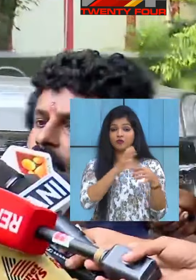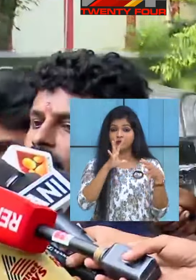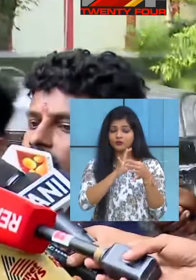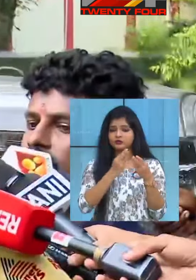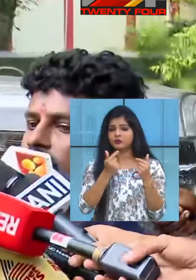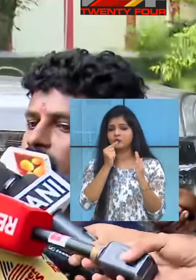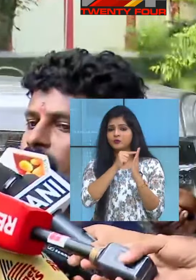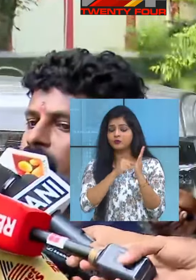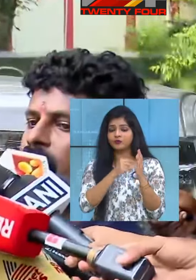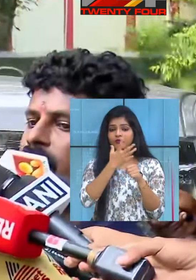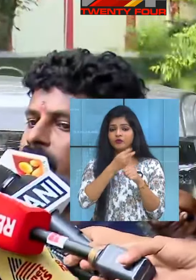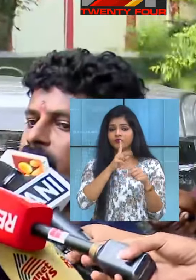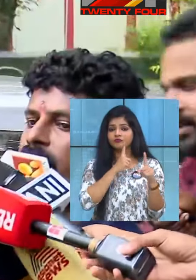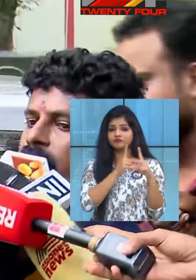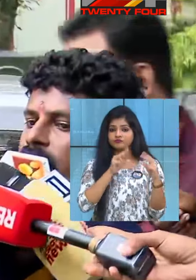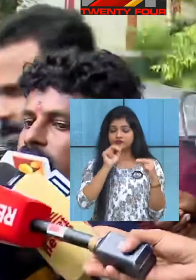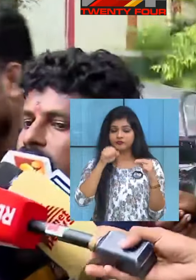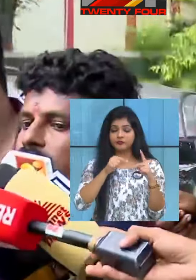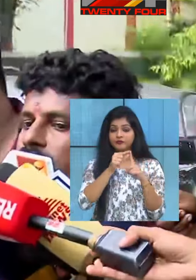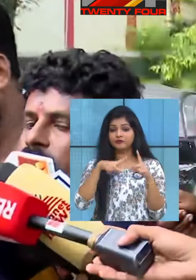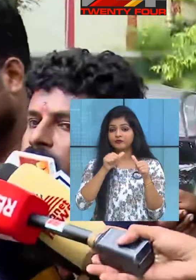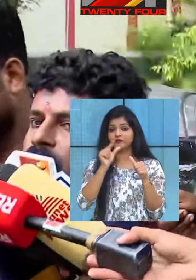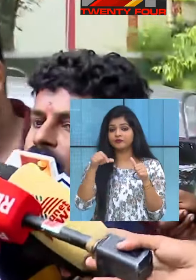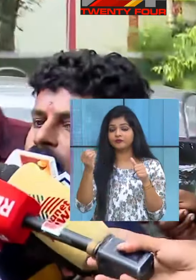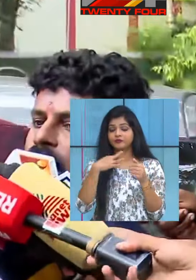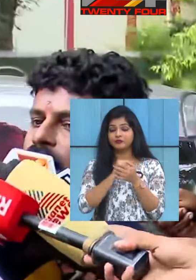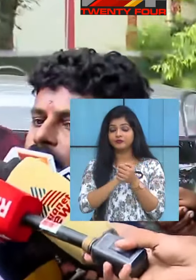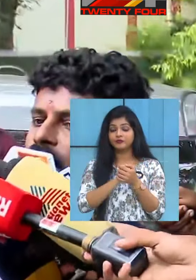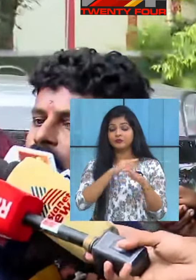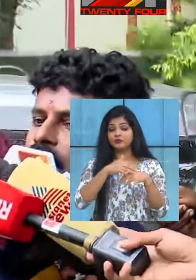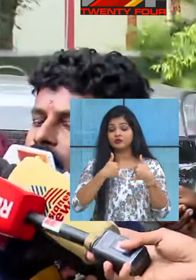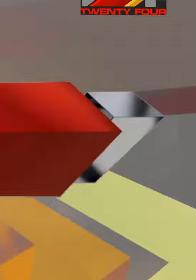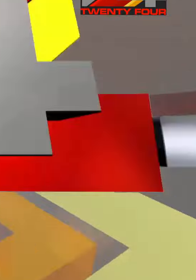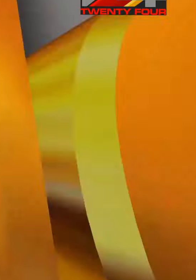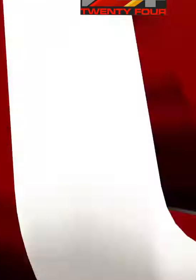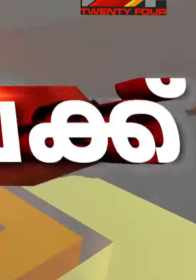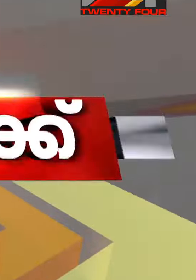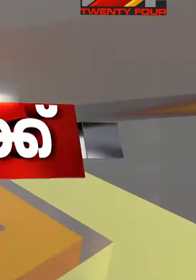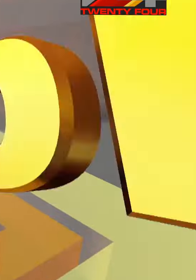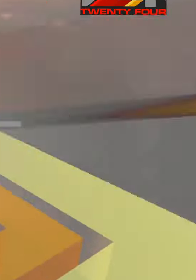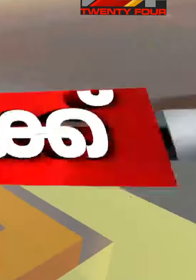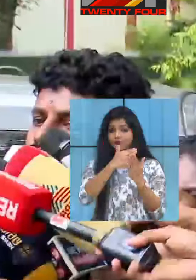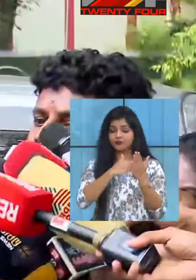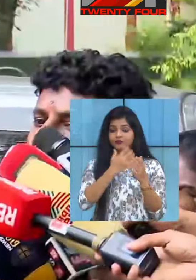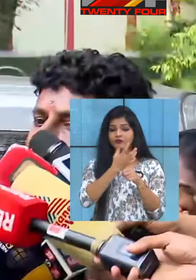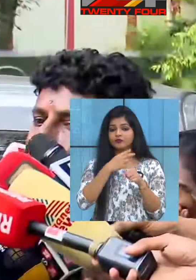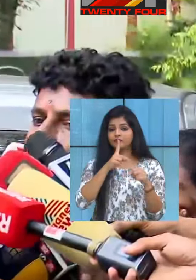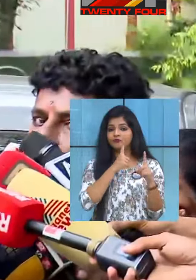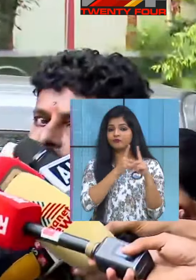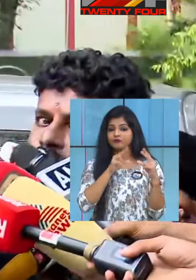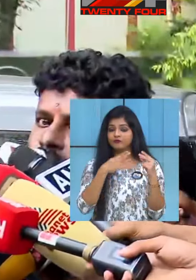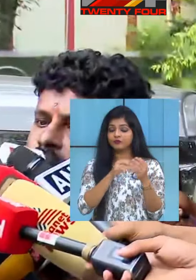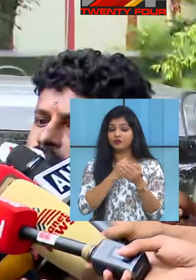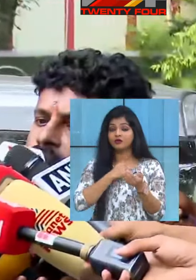ഗവർണറോട് സംസാരിച്ചത് എന്നതാണ് പി വി അൻവർ പറയുന്നത് രാജ്യസുരക്ഷയുമായി ബന്ധപ്പെട്ട കാര്യങ്ങൾ ഗവർണറോട് സംസാരിച്ചിട്ടുണ്ട് തൻറെ